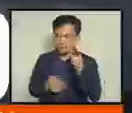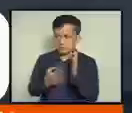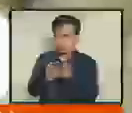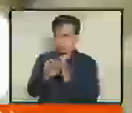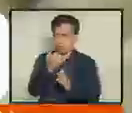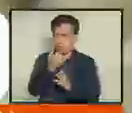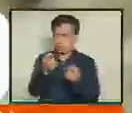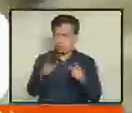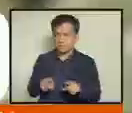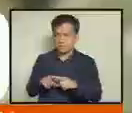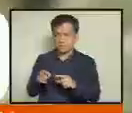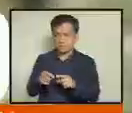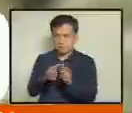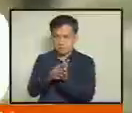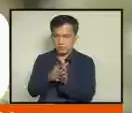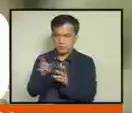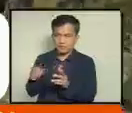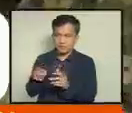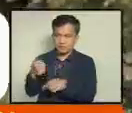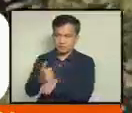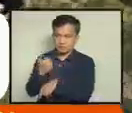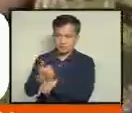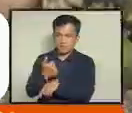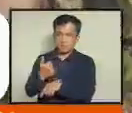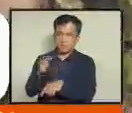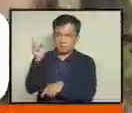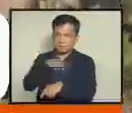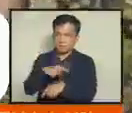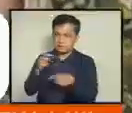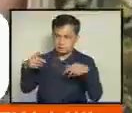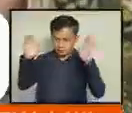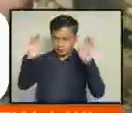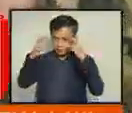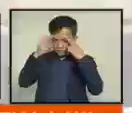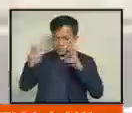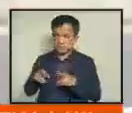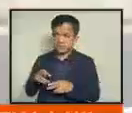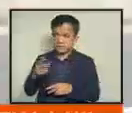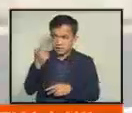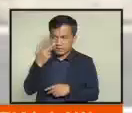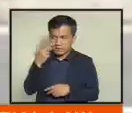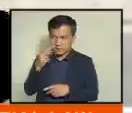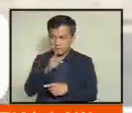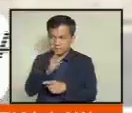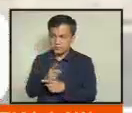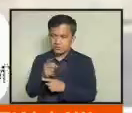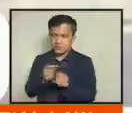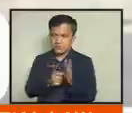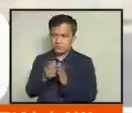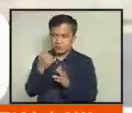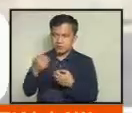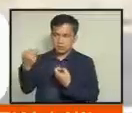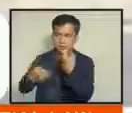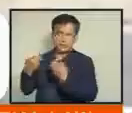nangyari. Pero may pakiusap siya sa mga nag-aakusang peke ang pagsuko ng mga rebelde. Alamin niyo muna yung katotohanan, saka bakit kayo